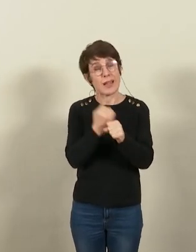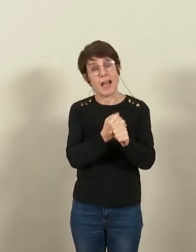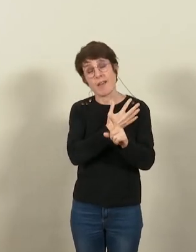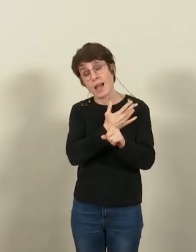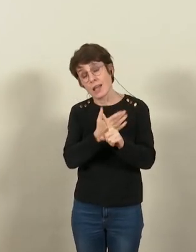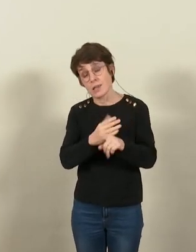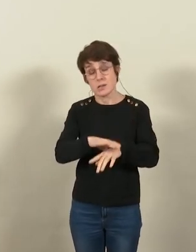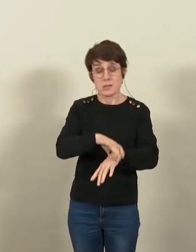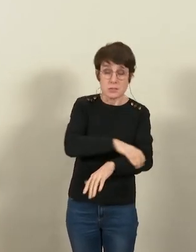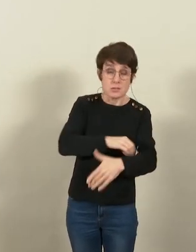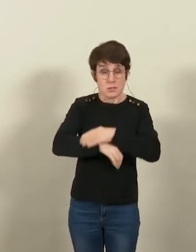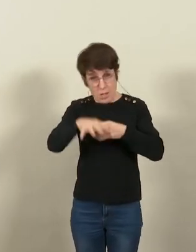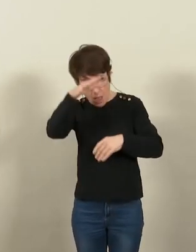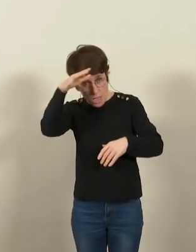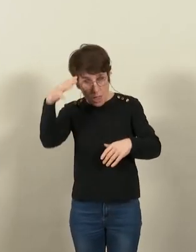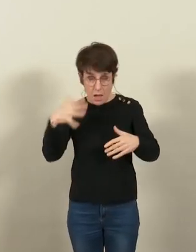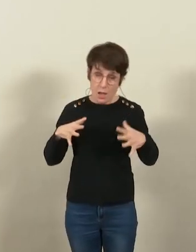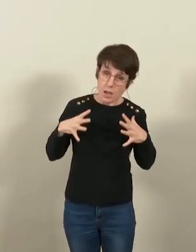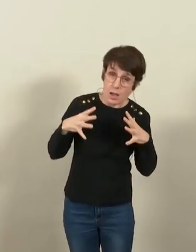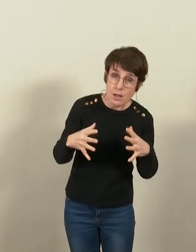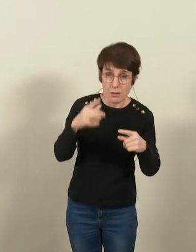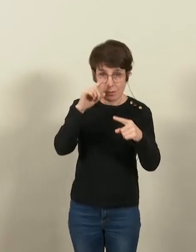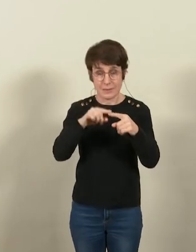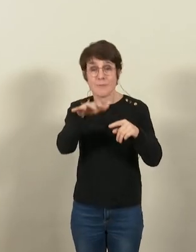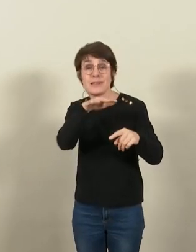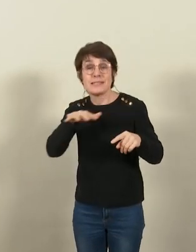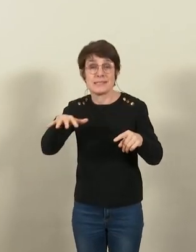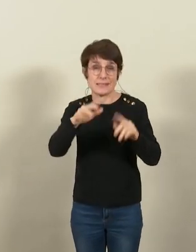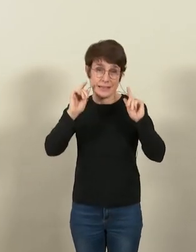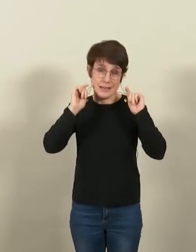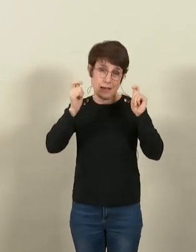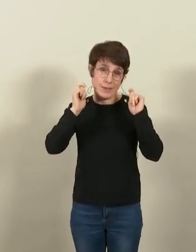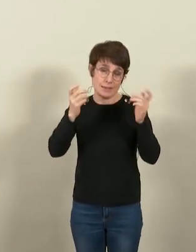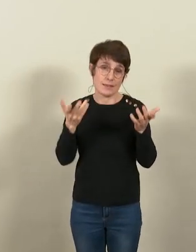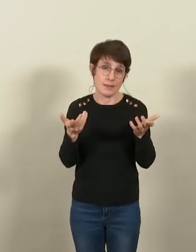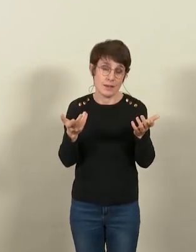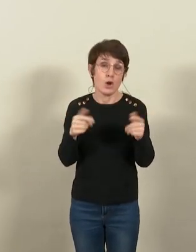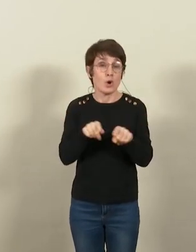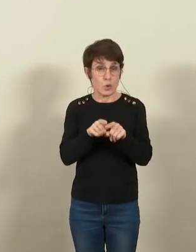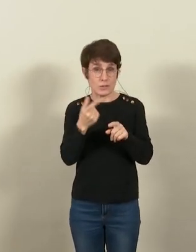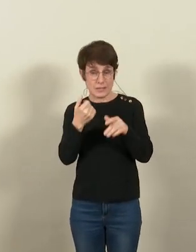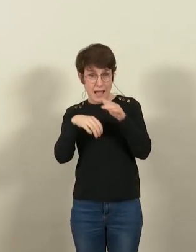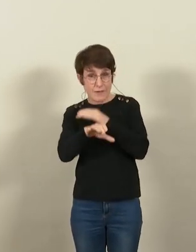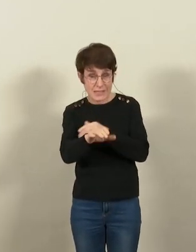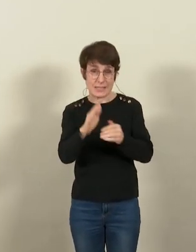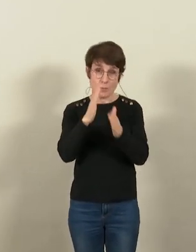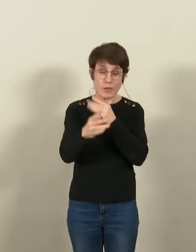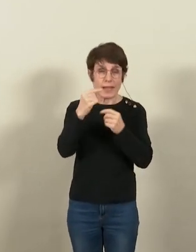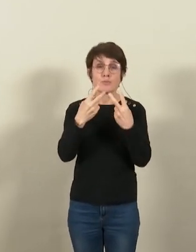d'investissement qu'il y a eu sur la cité ainsi que l'investissement direct sur l'urbanisme